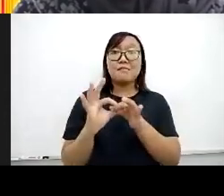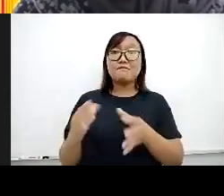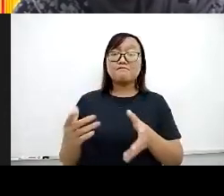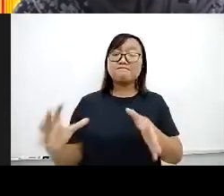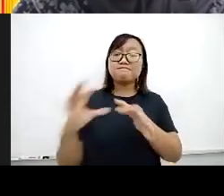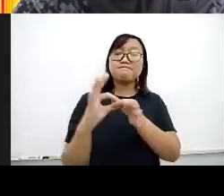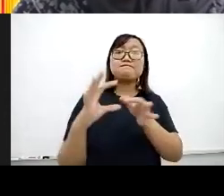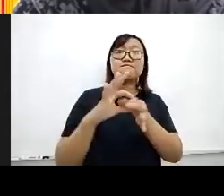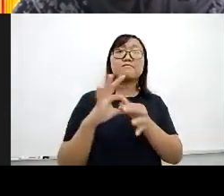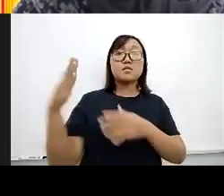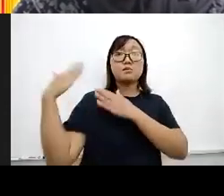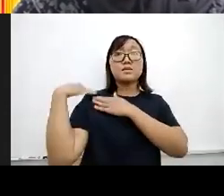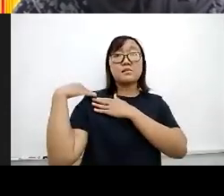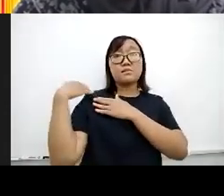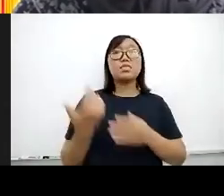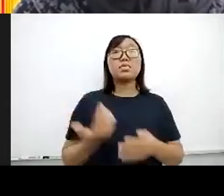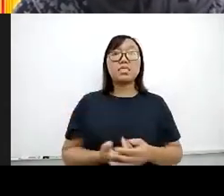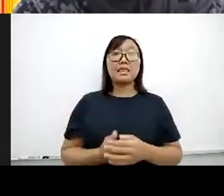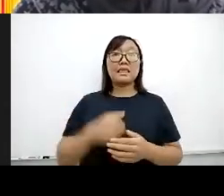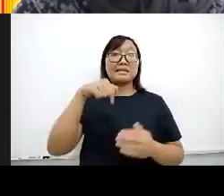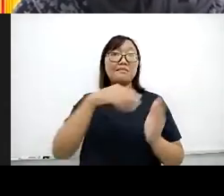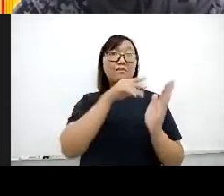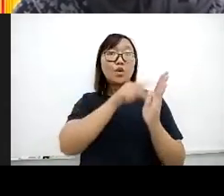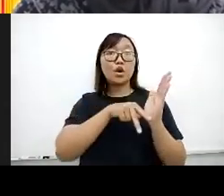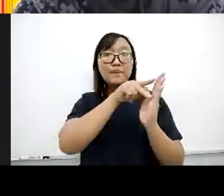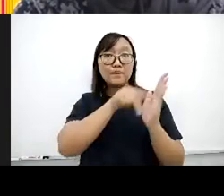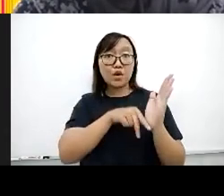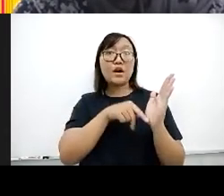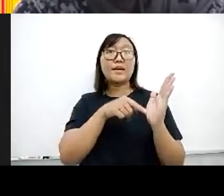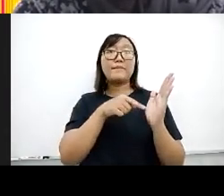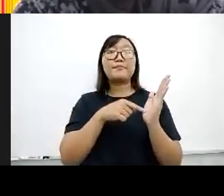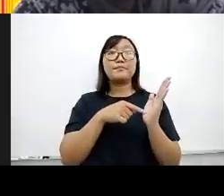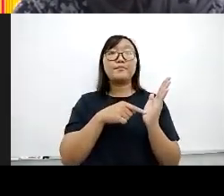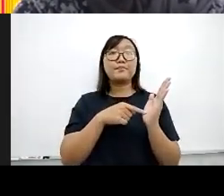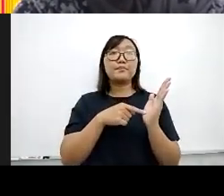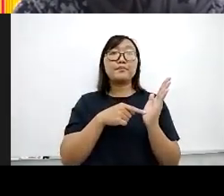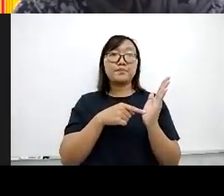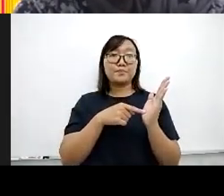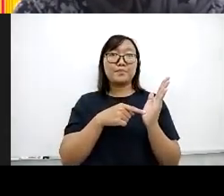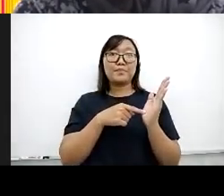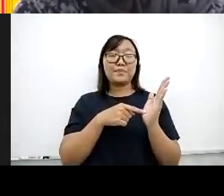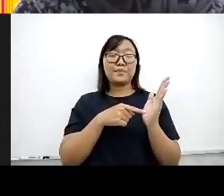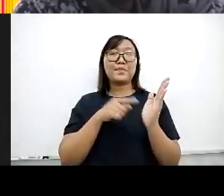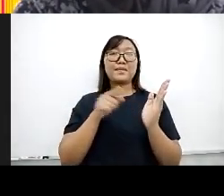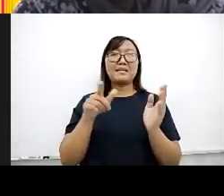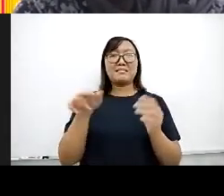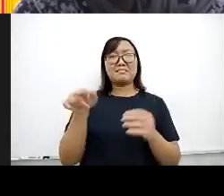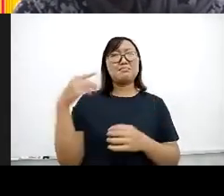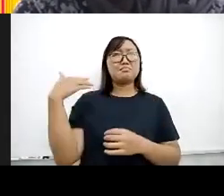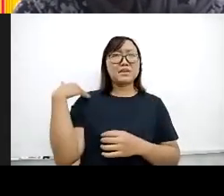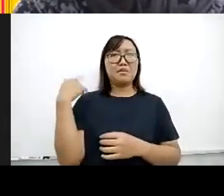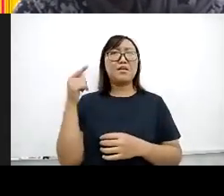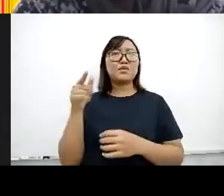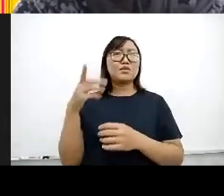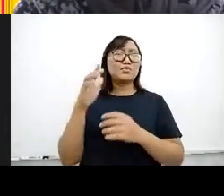ini harapannya agar sebenarnya program-program yang dilaksanakan oleh para aktor-aktor tersebut di berbagai aspek